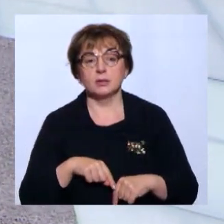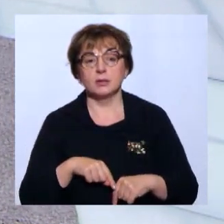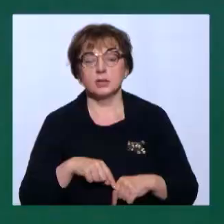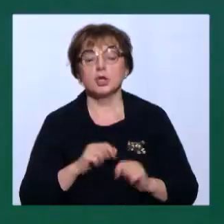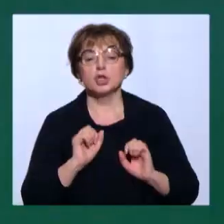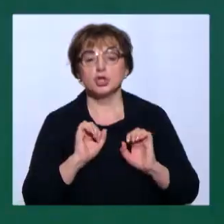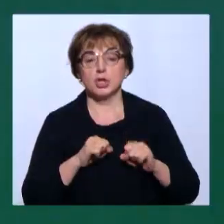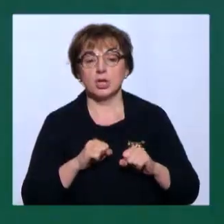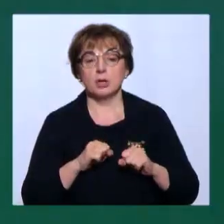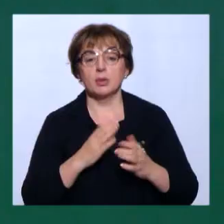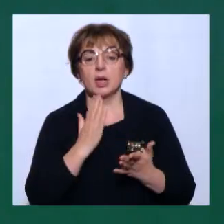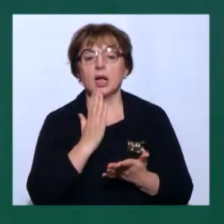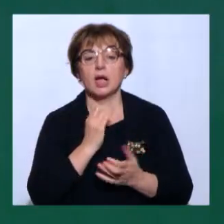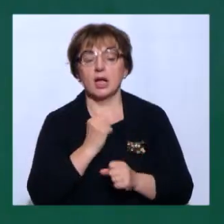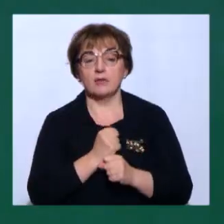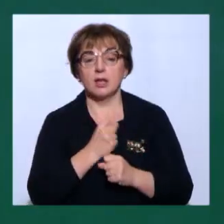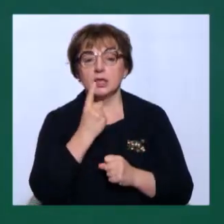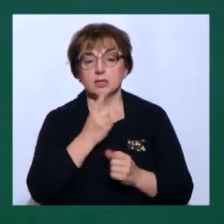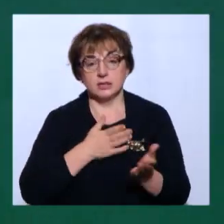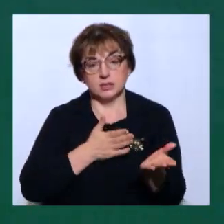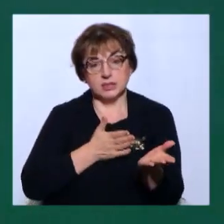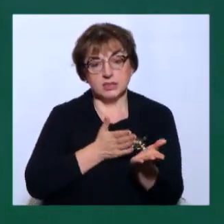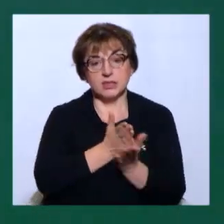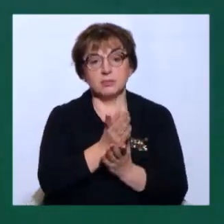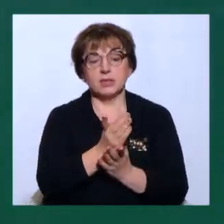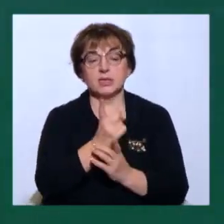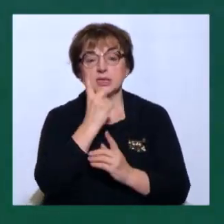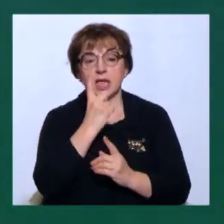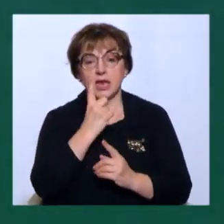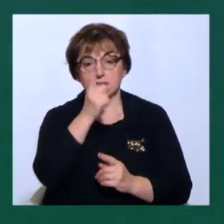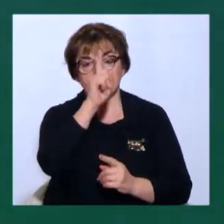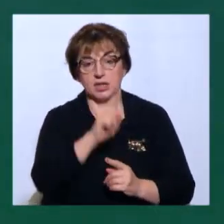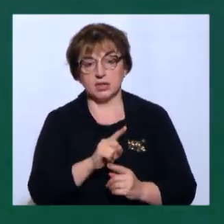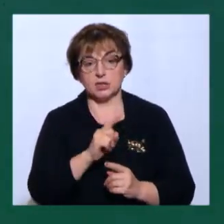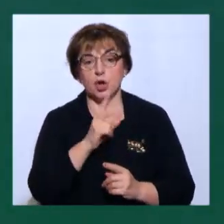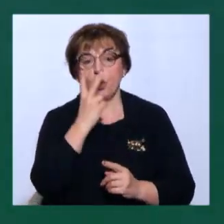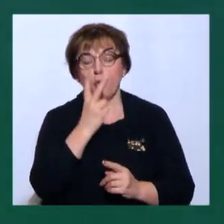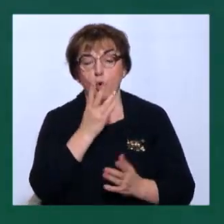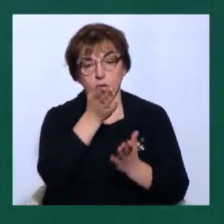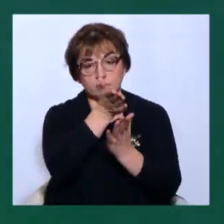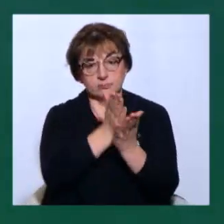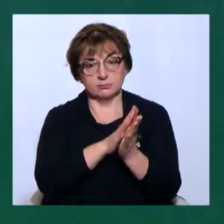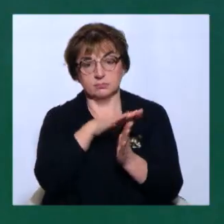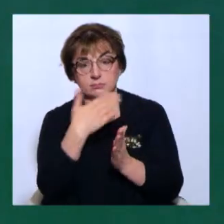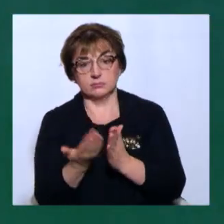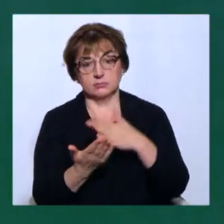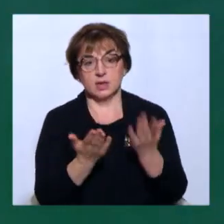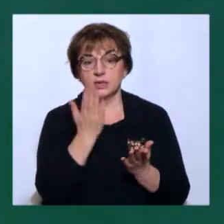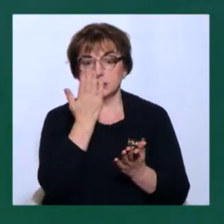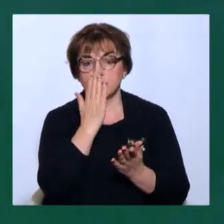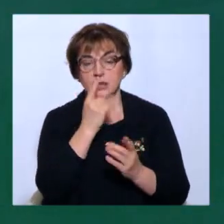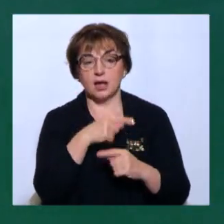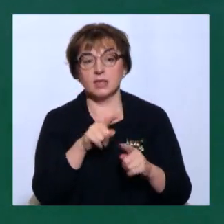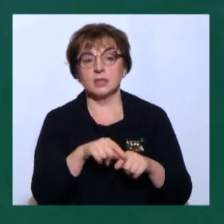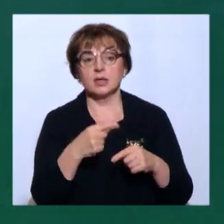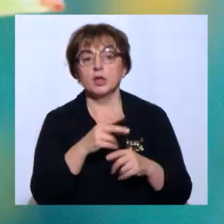ორგანიზმზე შეიძლება გავავლოთ სიმეტრიის ერთი ღერძი და ის ორ სარკისებულ ნაწილად გაიყოფა, ასეთ